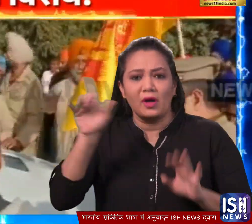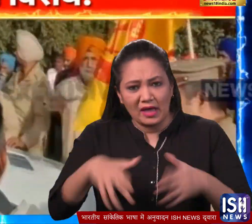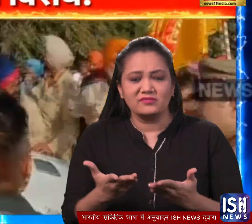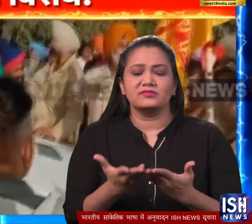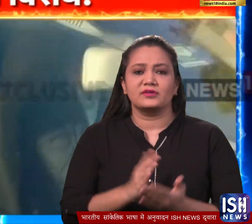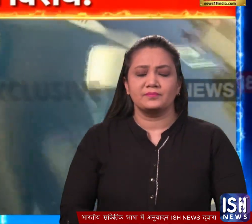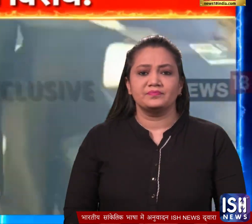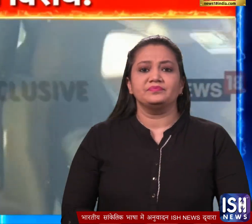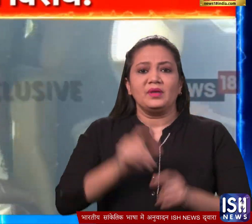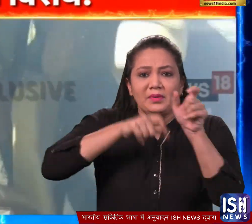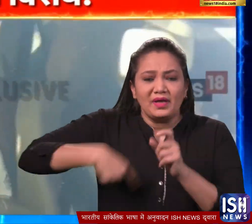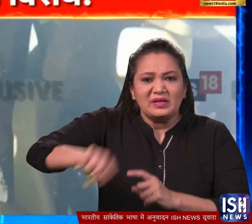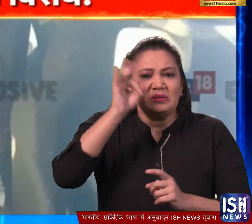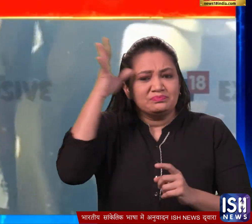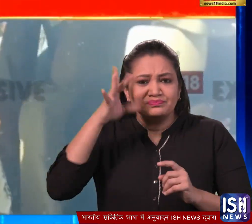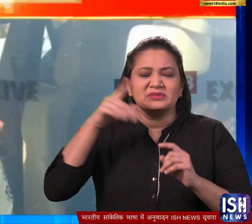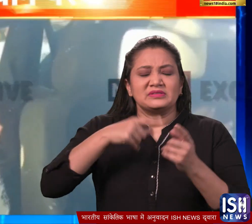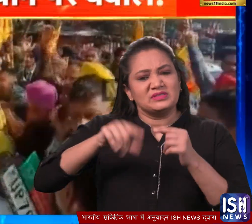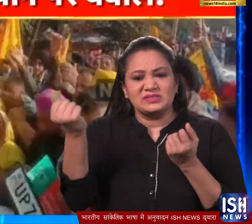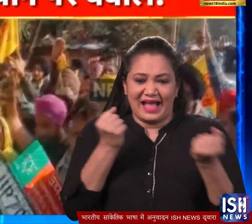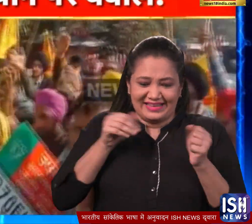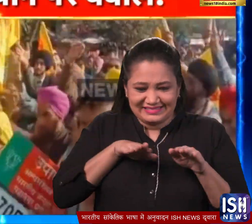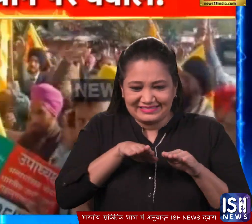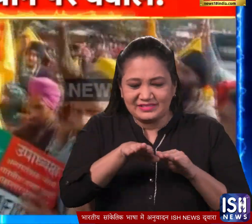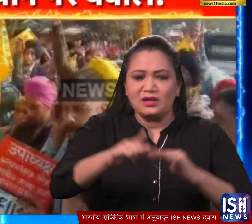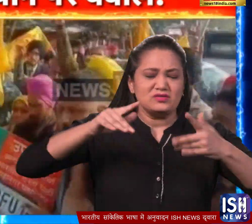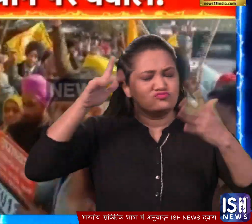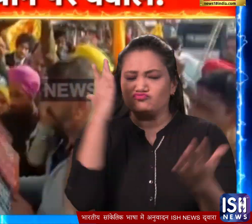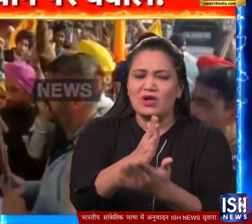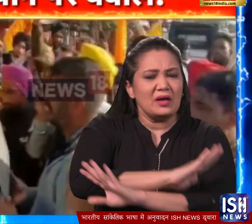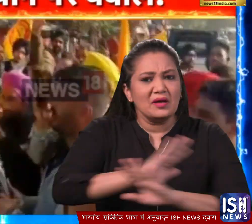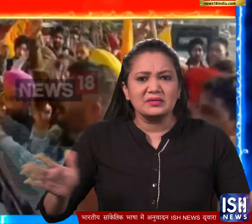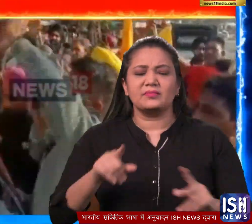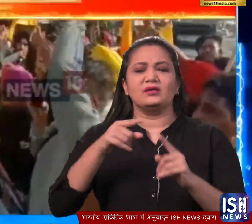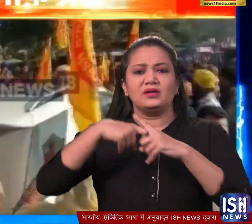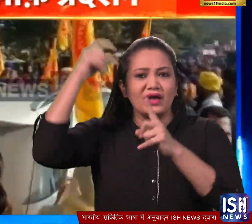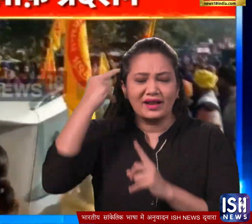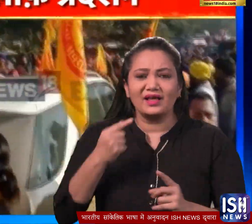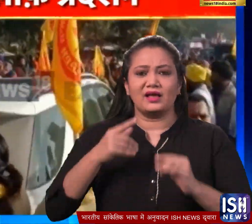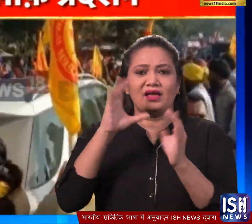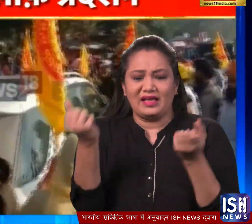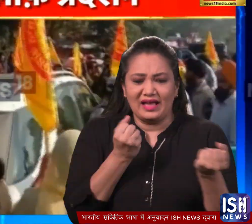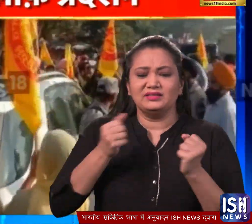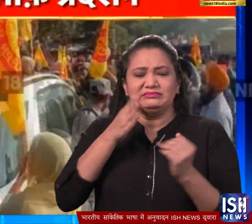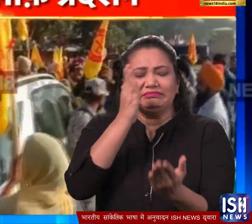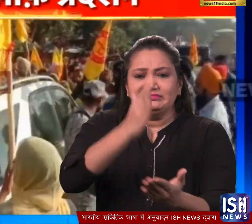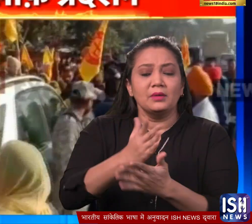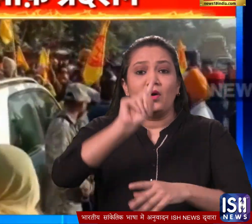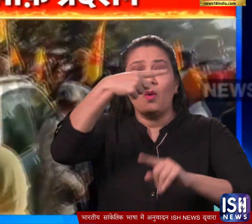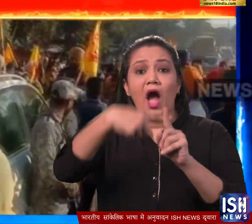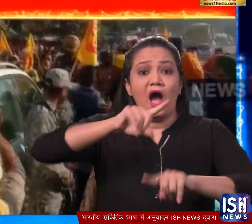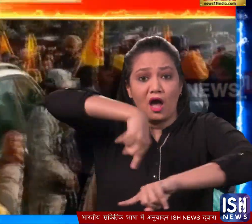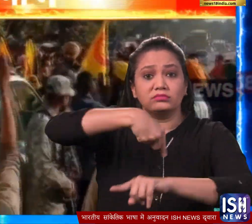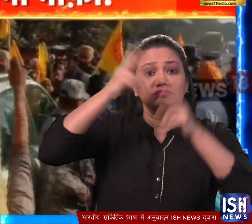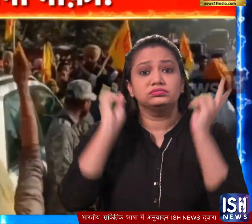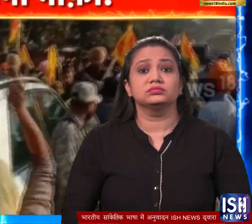जिससे आग बबूला लोगों ने रोपड़ में कंगना की गाड़ी को रोक दिया। प्रदर्शन में शामिल महिलाओं और बाकी लोगों ने कंगना की गाड़ी को ऐसा घेरा कि वो करीब